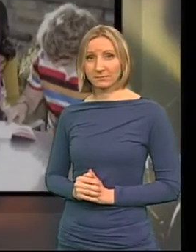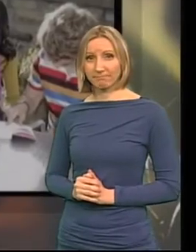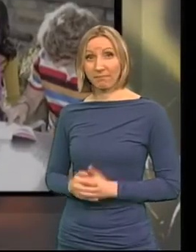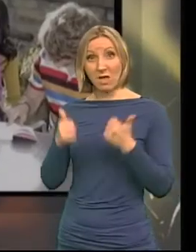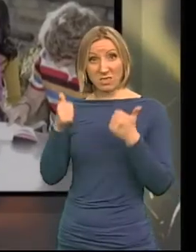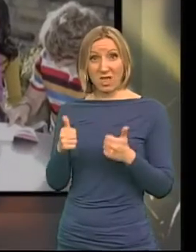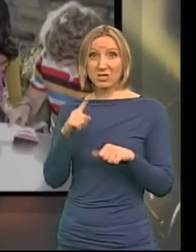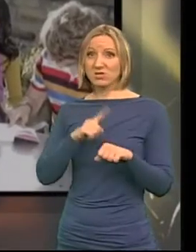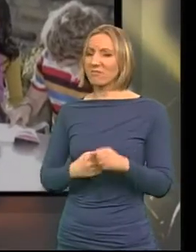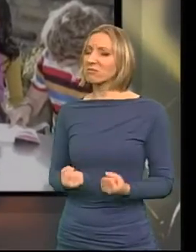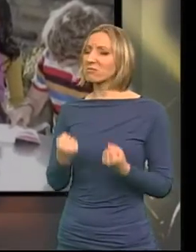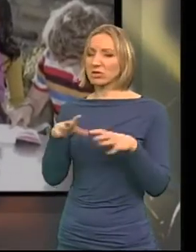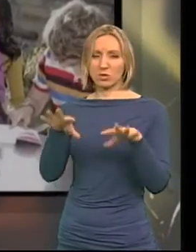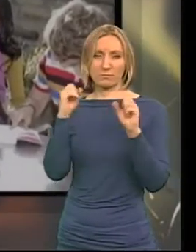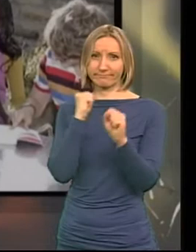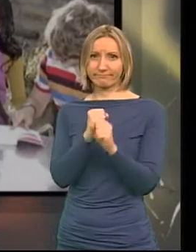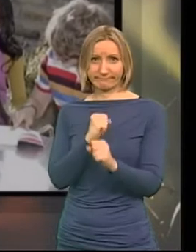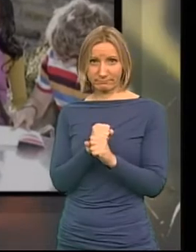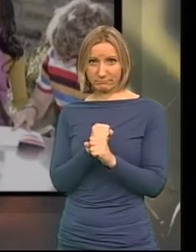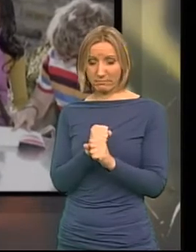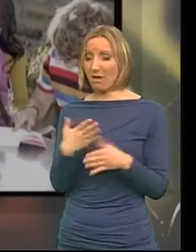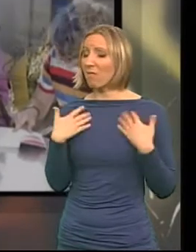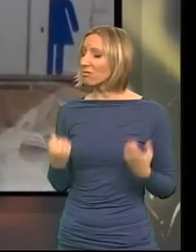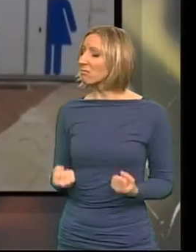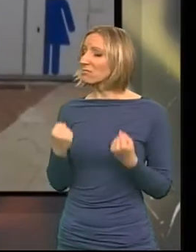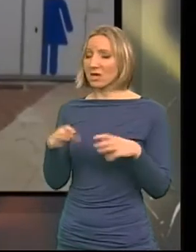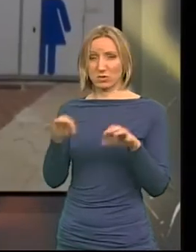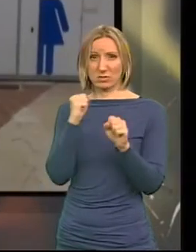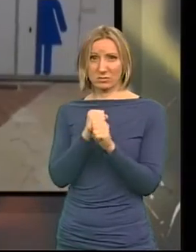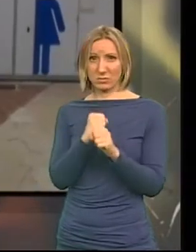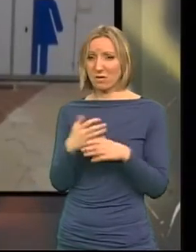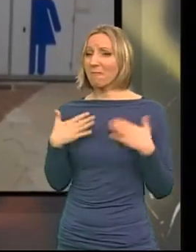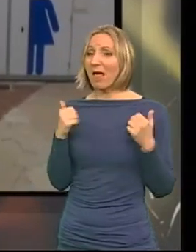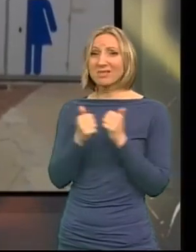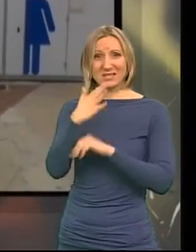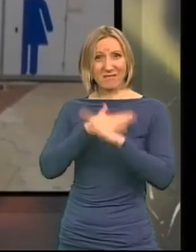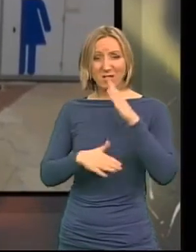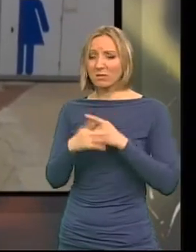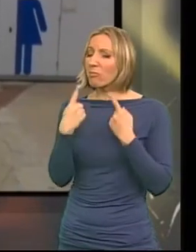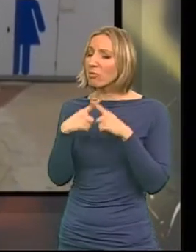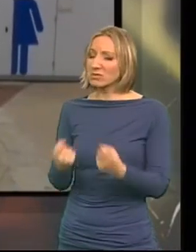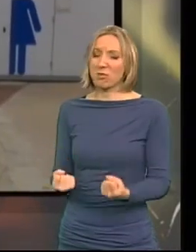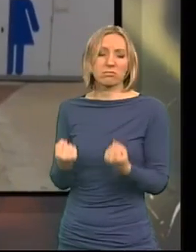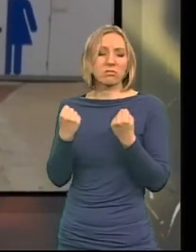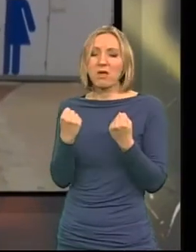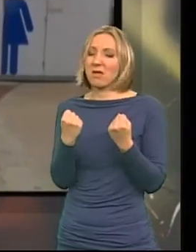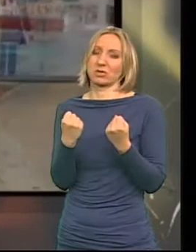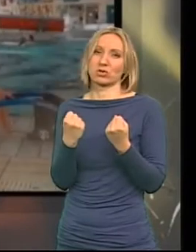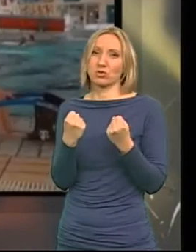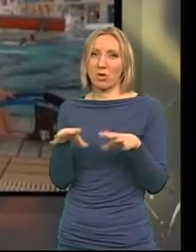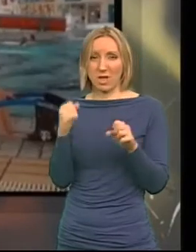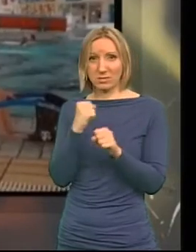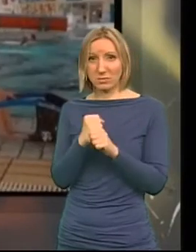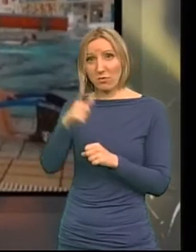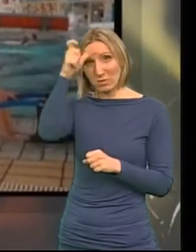U današnje vreme teško je pronaći zaposlenje. Mladi teško nalaze posao. Mladi sa invaliditetom posebno teško dolaze do posla. U